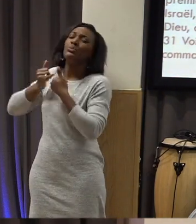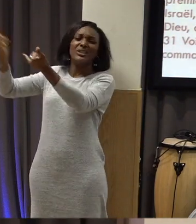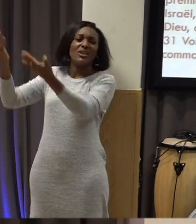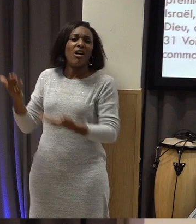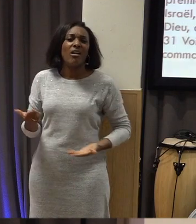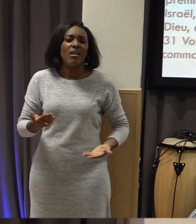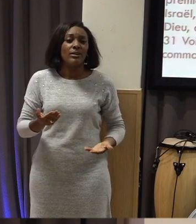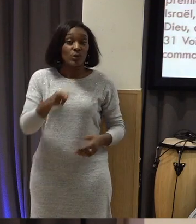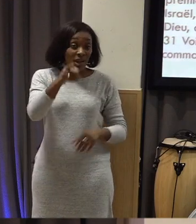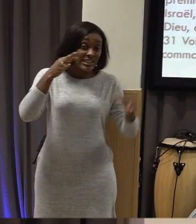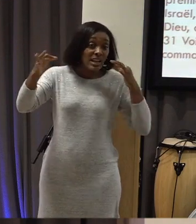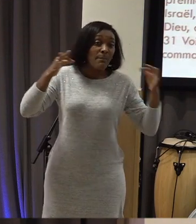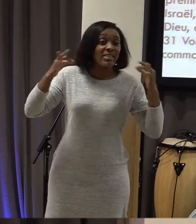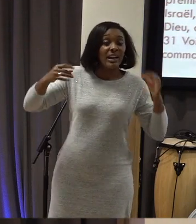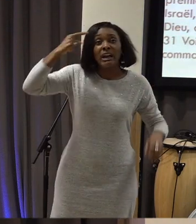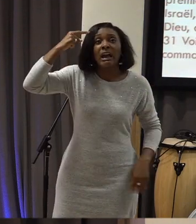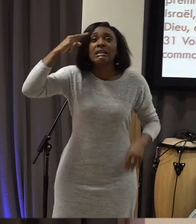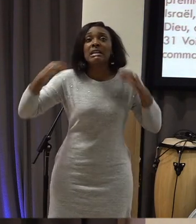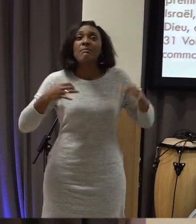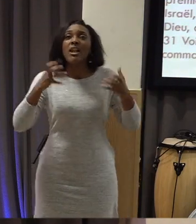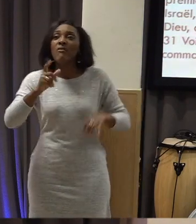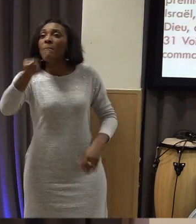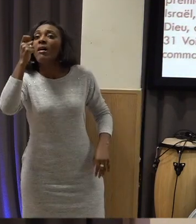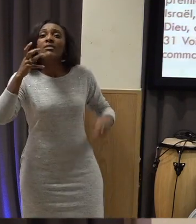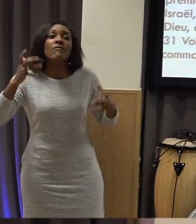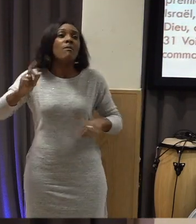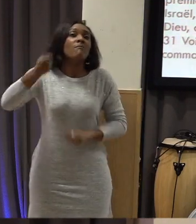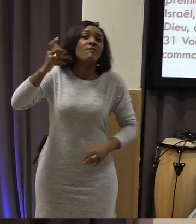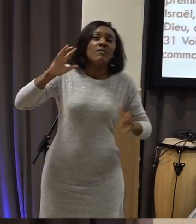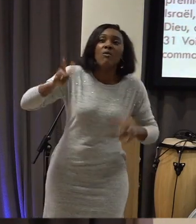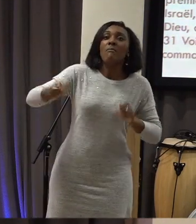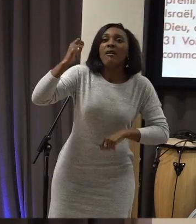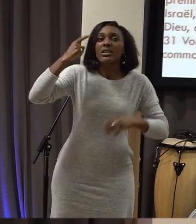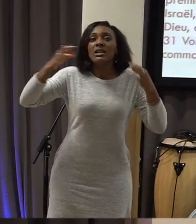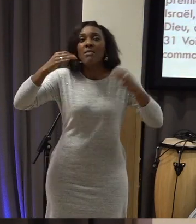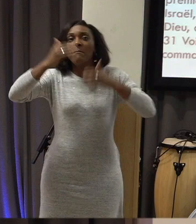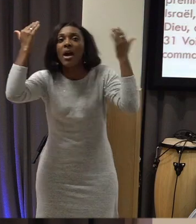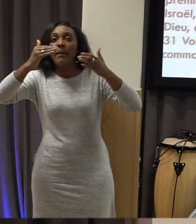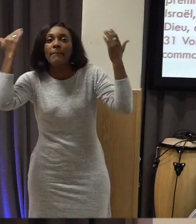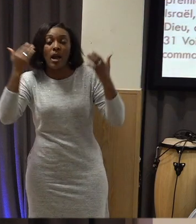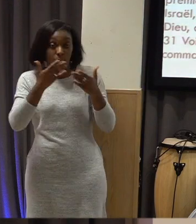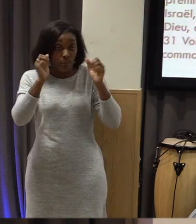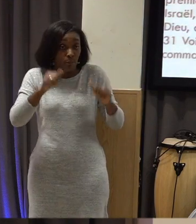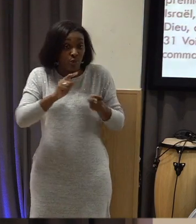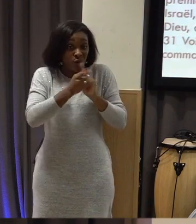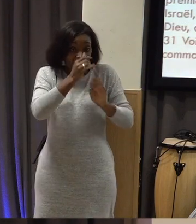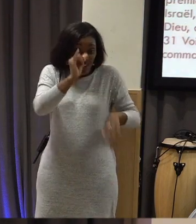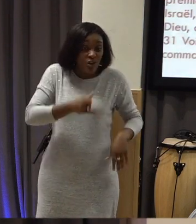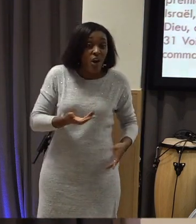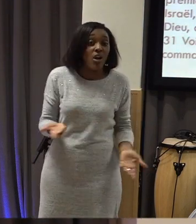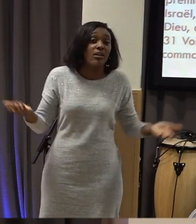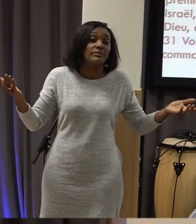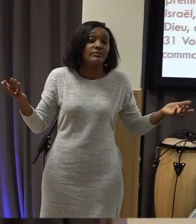Est-ce que ton célibat est une idole pour toi? Est-ce que ta maladie est une idole pour toi? Je rappelle